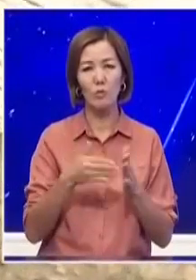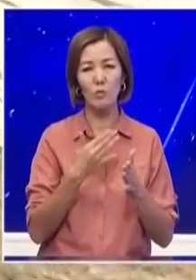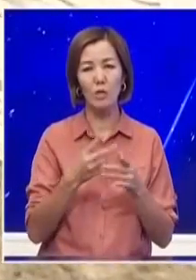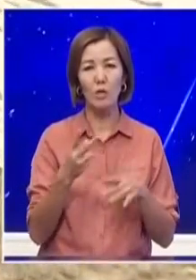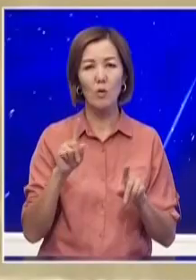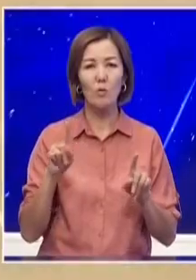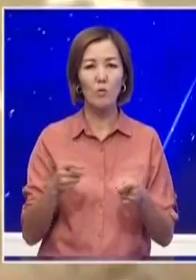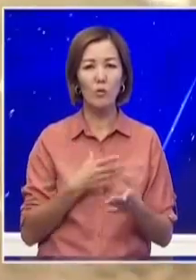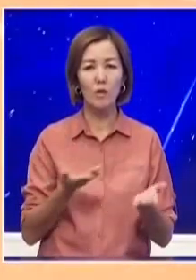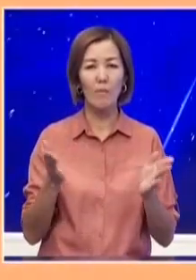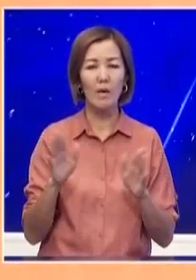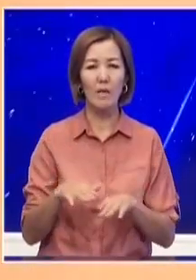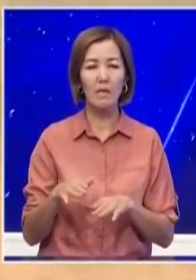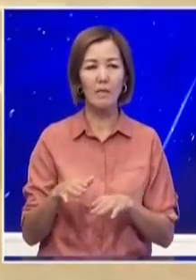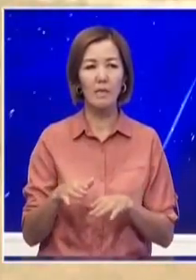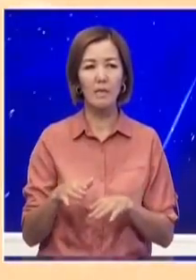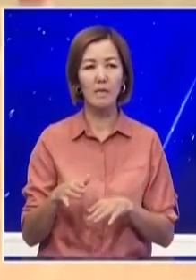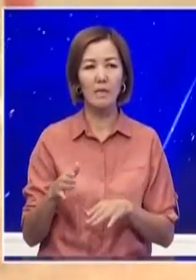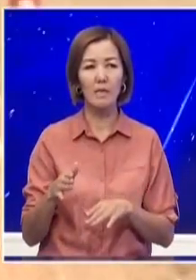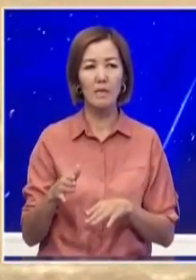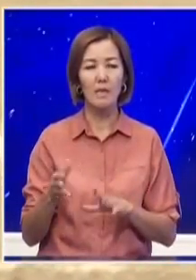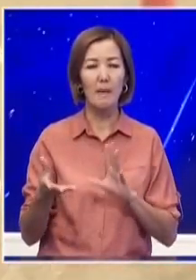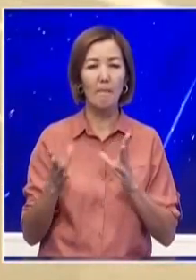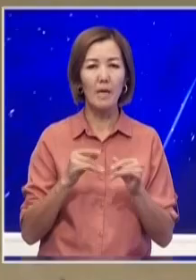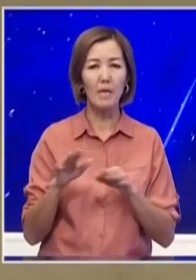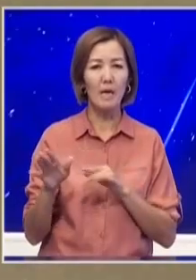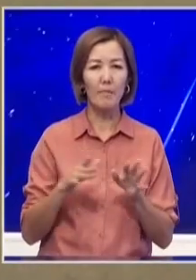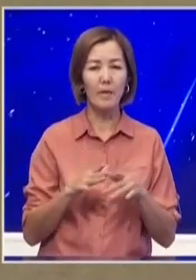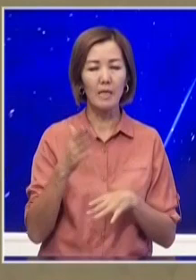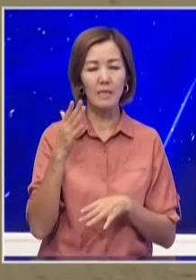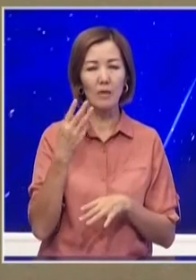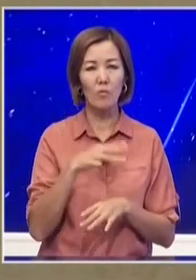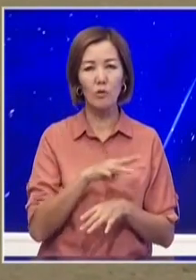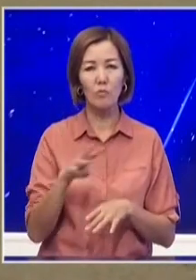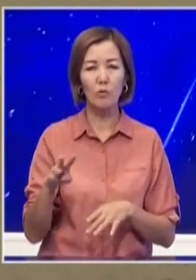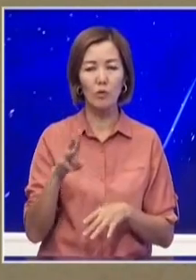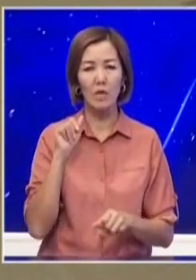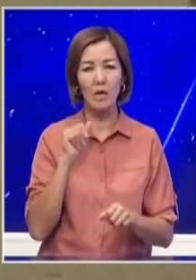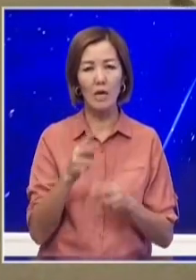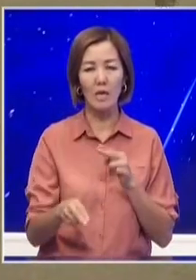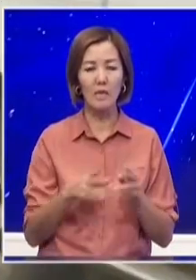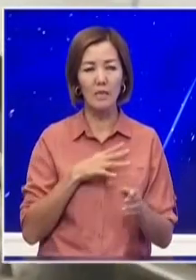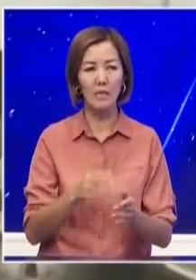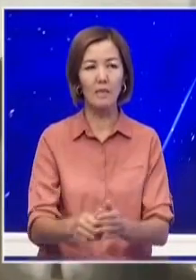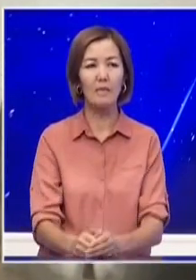тұтқындап қалғандарының бетін қайтарды. Осылайша барлық операцияны жарты сағатқа жетпей аяқтады.